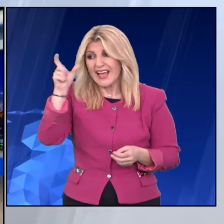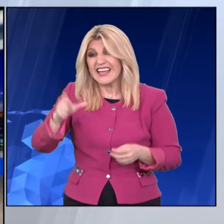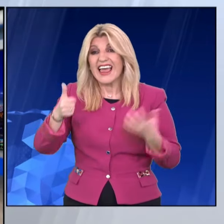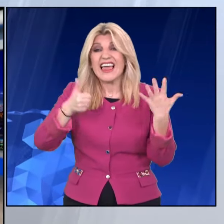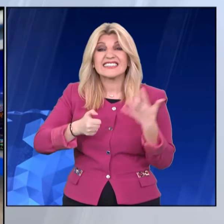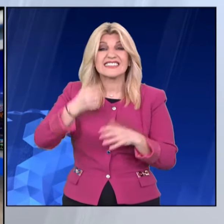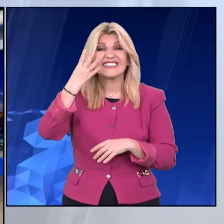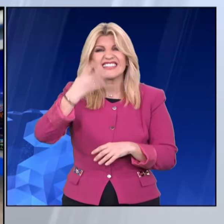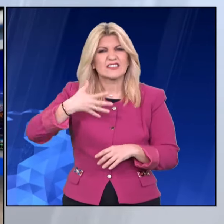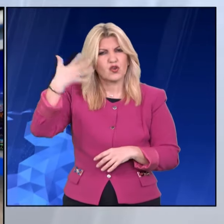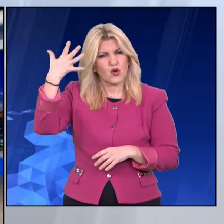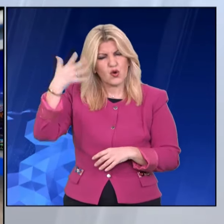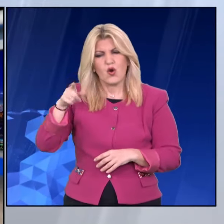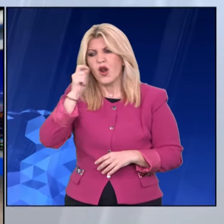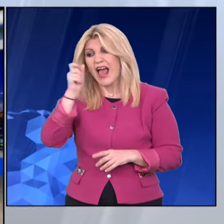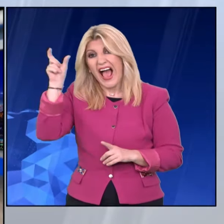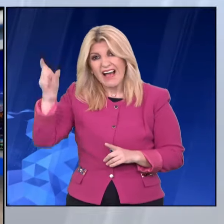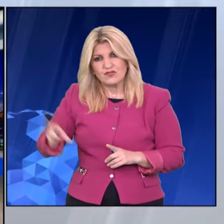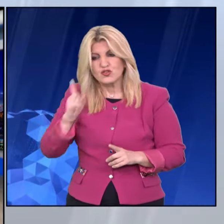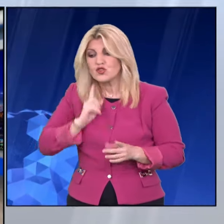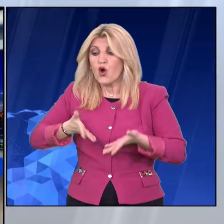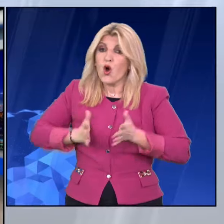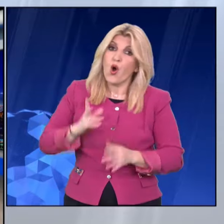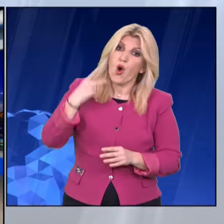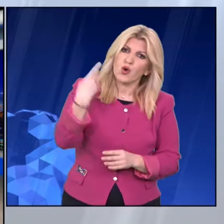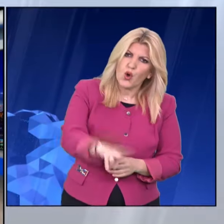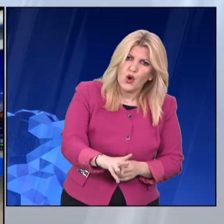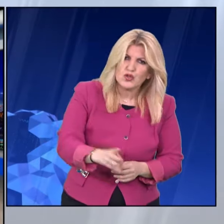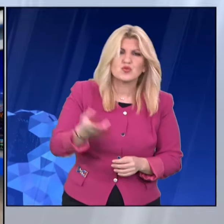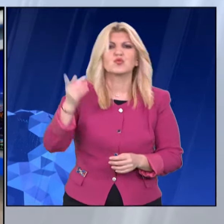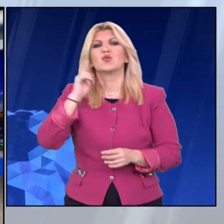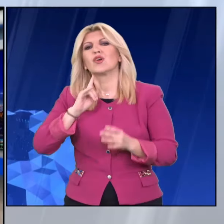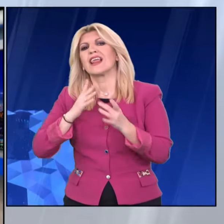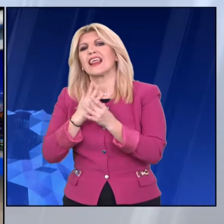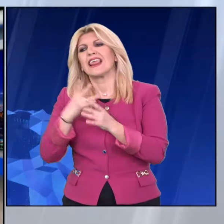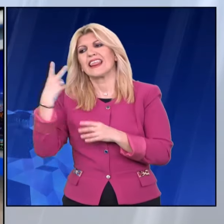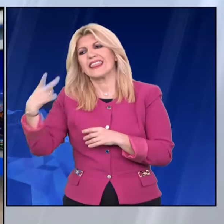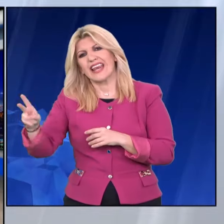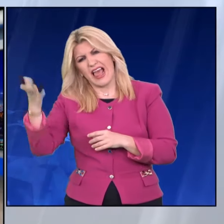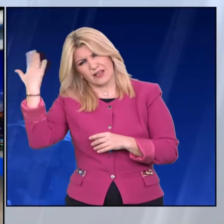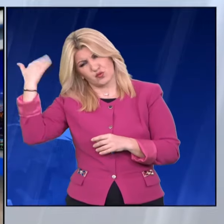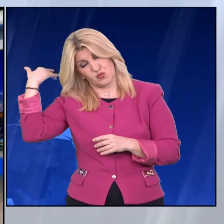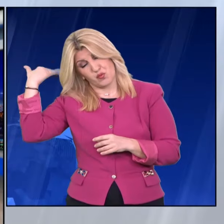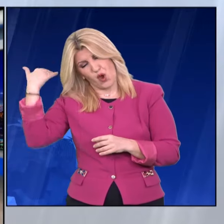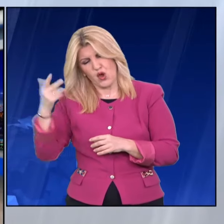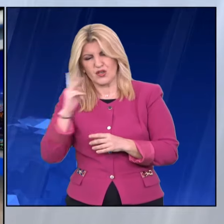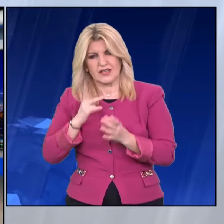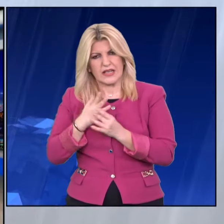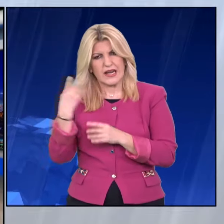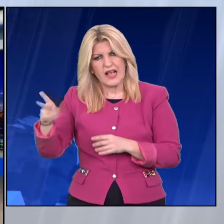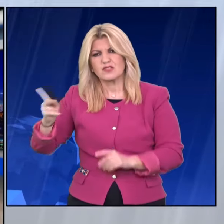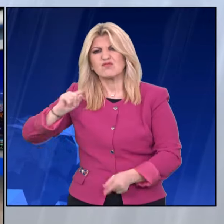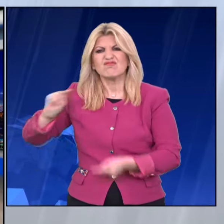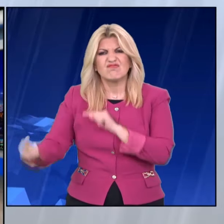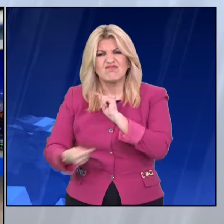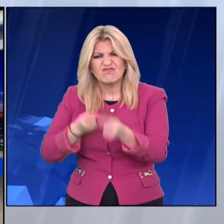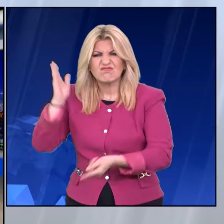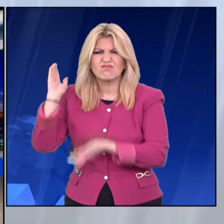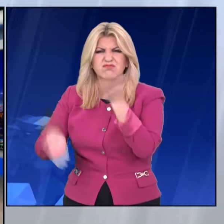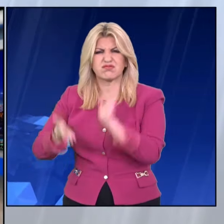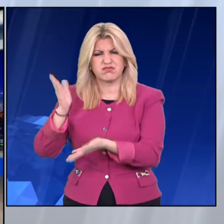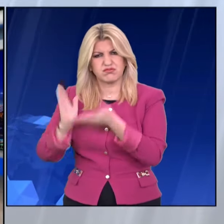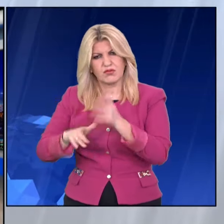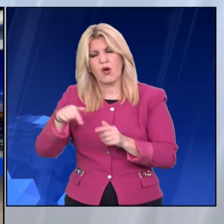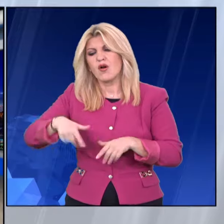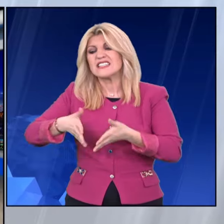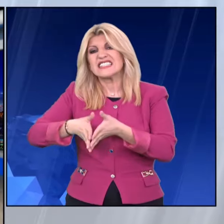και φέρεται να χτυπούσε στο παρελθόν την κόρη του και την πρώην σύζυγό του. Για προμελετημένο έγκλημα κάνουν λόγο συγγενείς του 39χρονου θύματος. Να δούμε στο